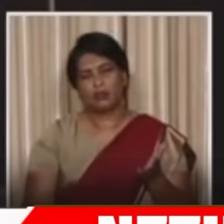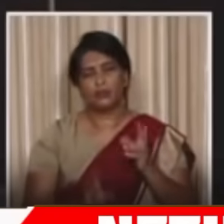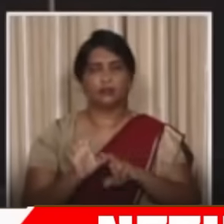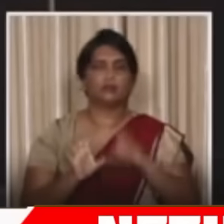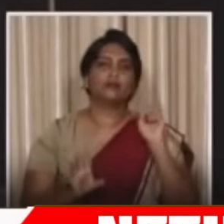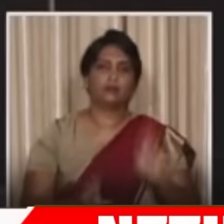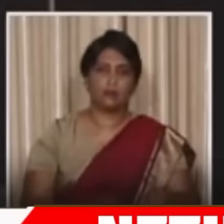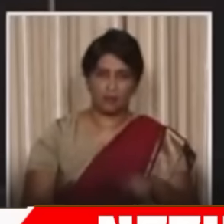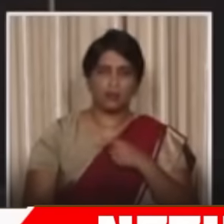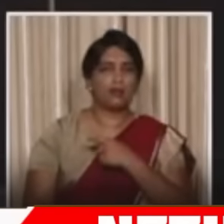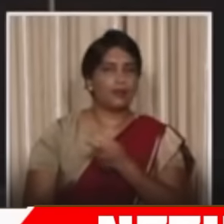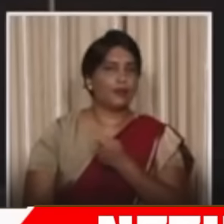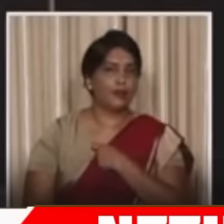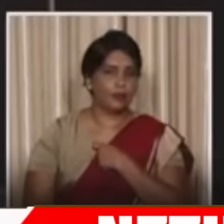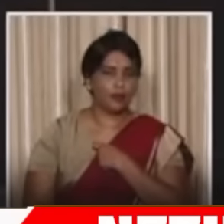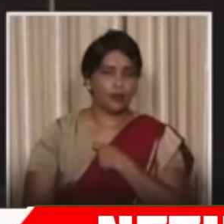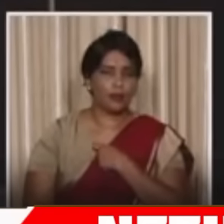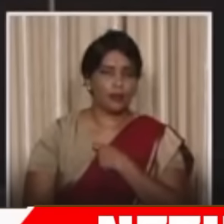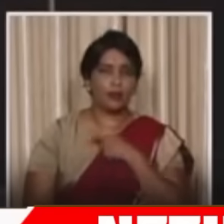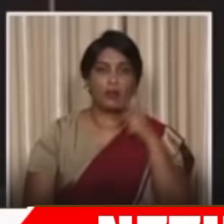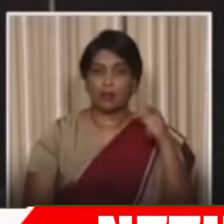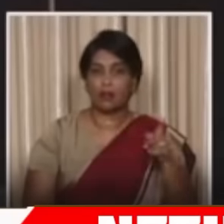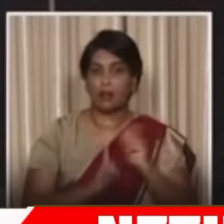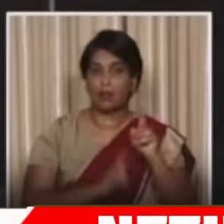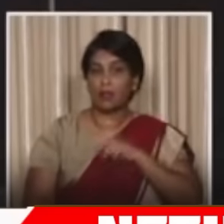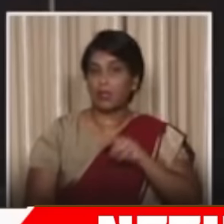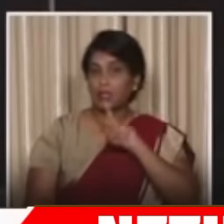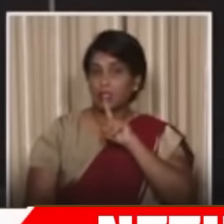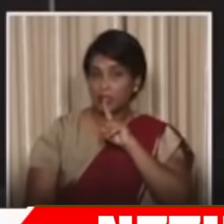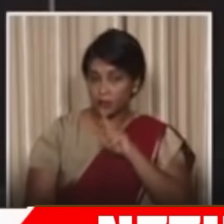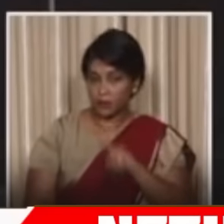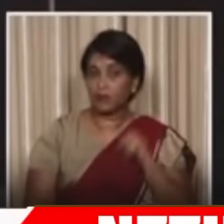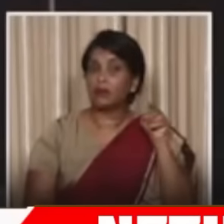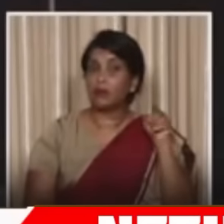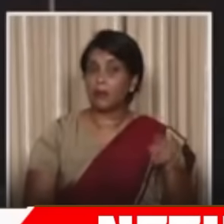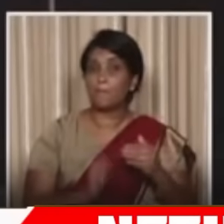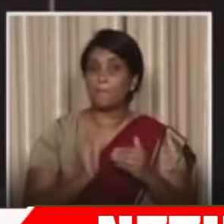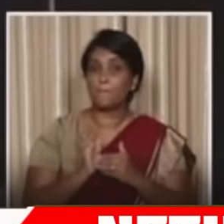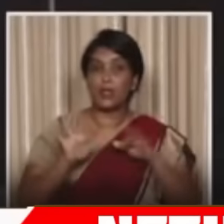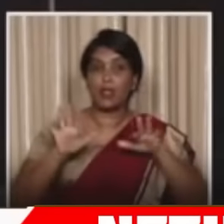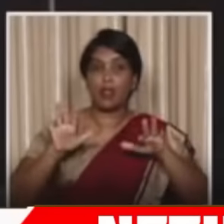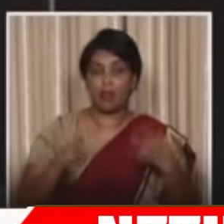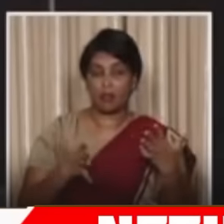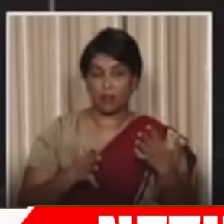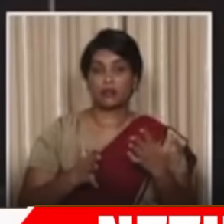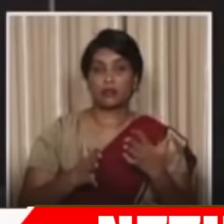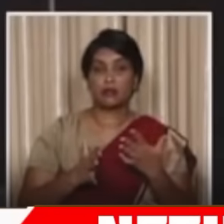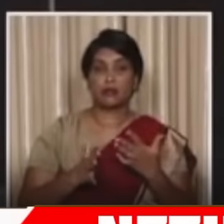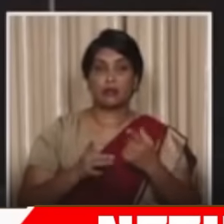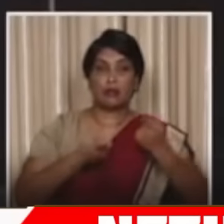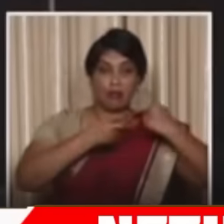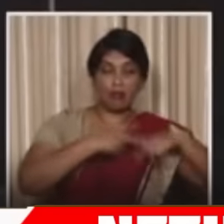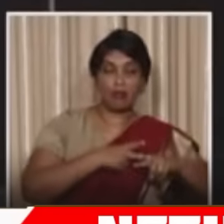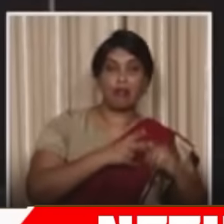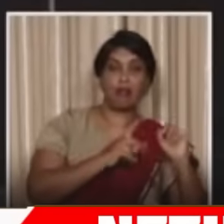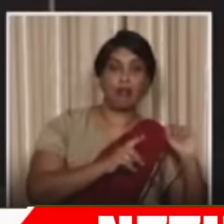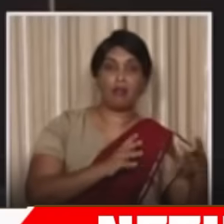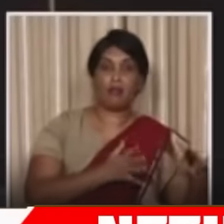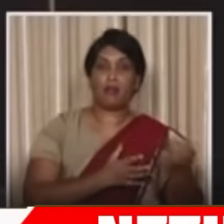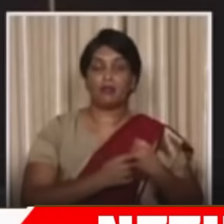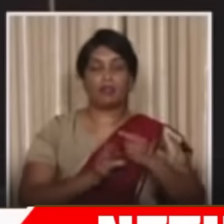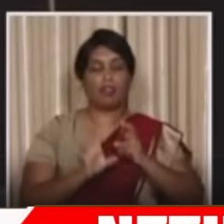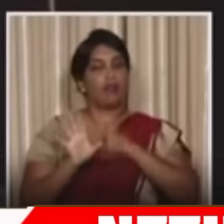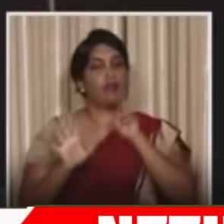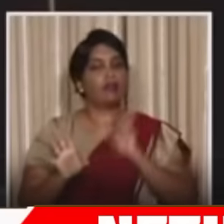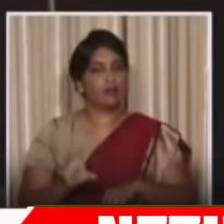යනවා කියන එක තමයි කිව්වේ. නමුත් මේ සභාවේ කියුණා එතුමා මිලියන 900ක් ලයිස්තුවේ ඊළඟට ඉන්න පුද්ගලයාගෙන් අරගෙන